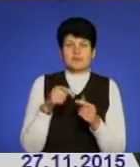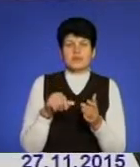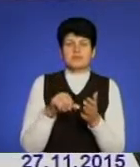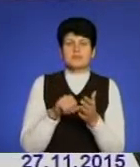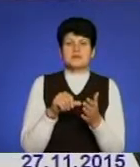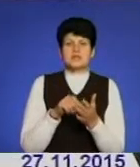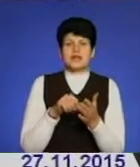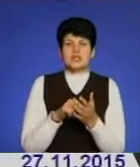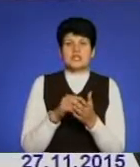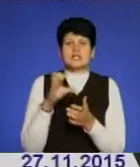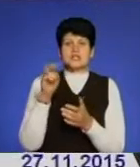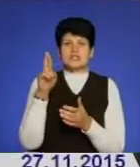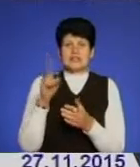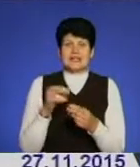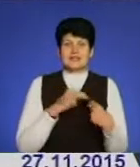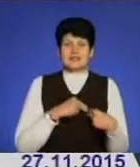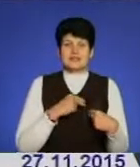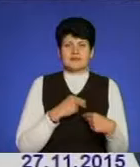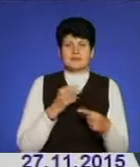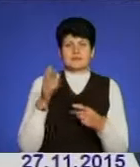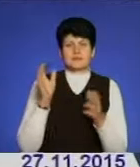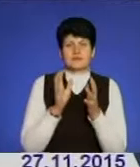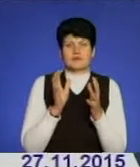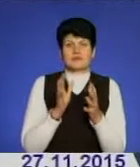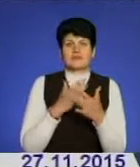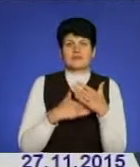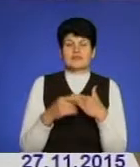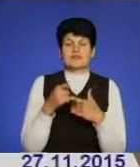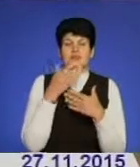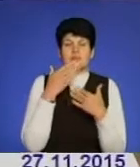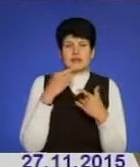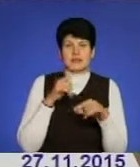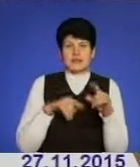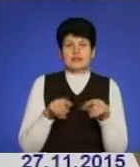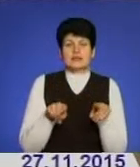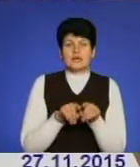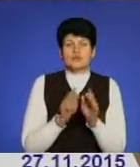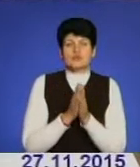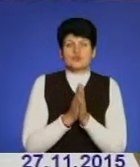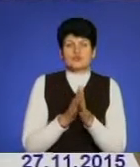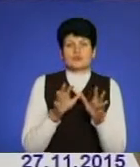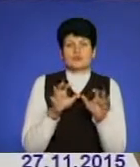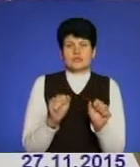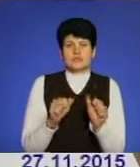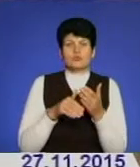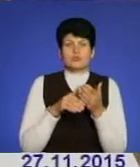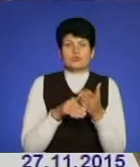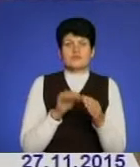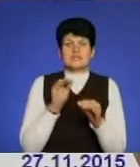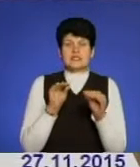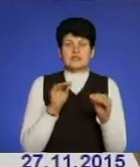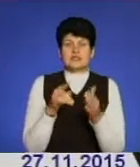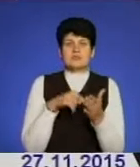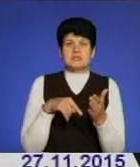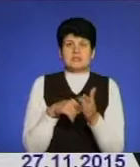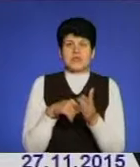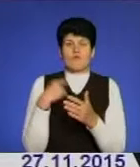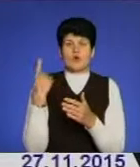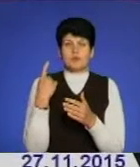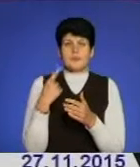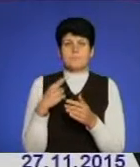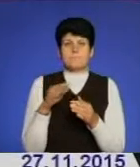працівників, які піклувалися про інвалідів, у яких немає рідних. Також вони просять, щоб влада допомогла встановити в містах області пандуси і